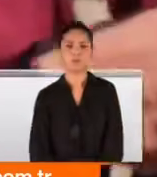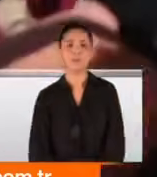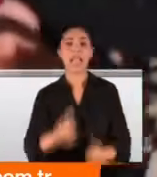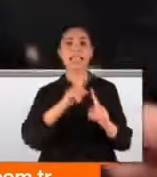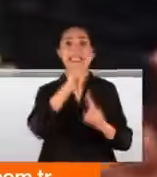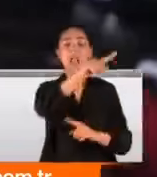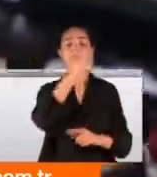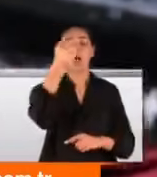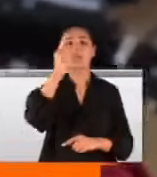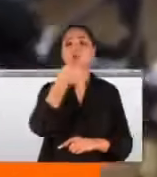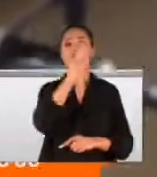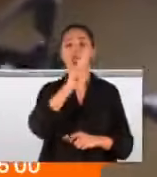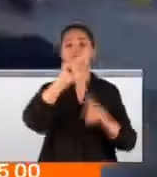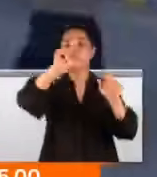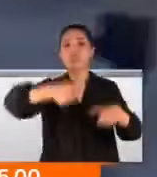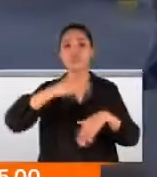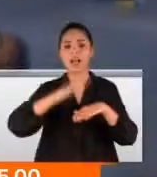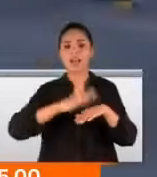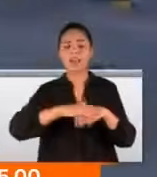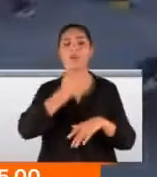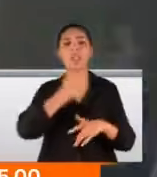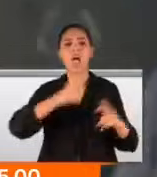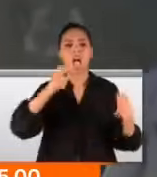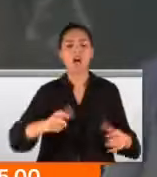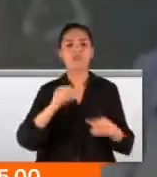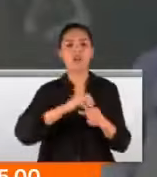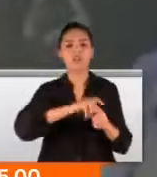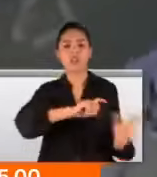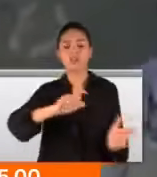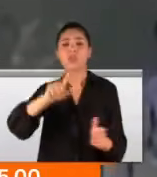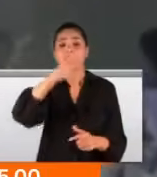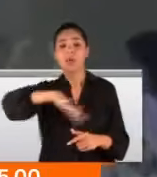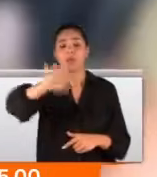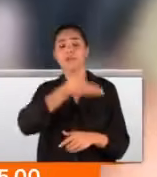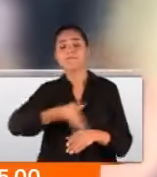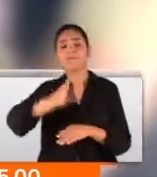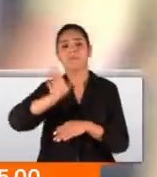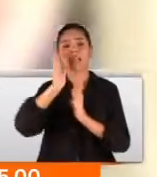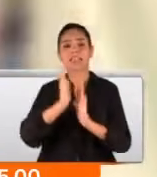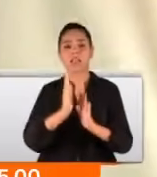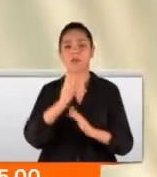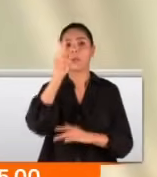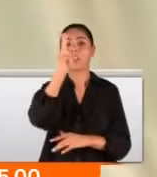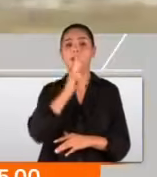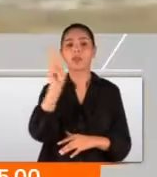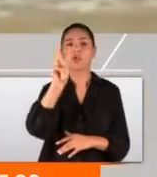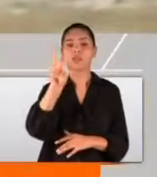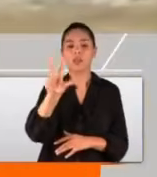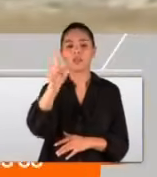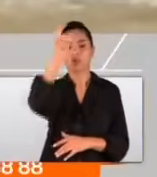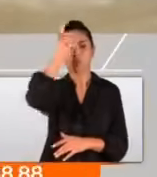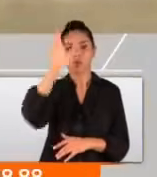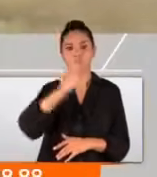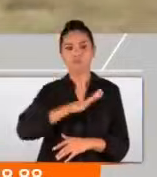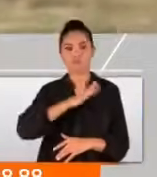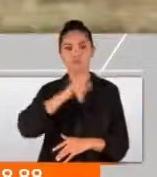Taliban'ın yönetimi ele geçirdiği Afganistan'dan tahliyeler sürüyor. 273 Türk'ü taşıyan nakliye uçağı İstanbul'a indi. Biz